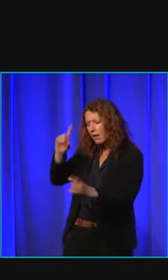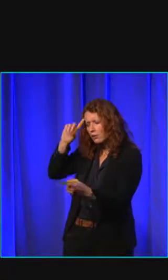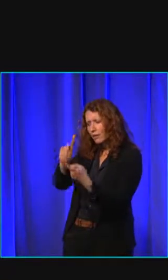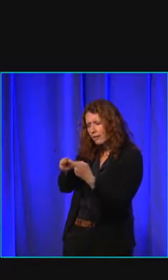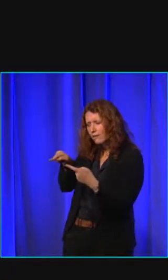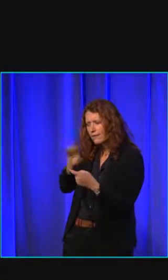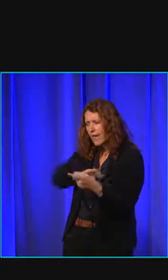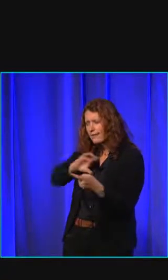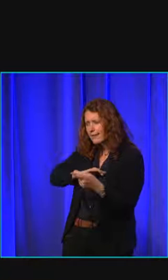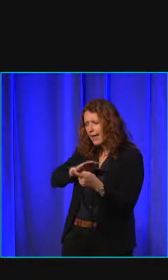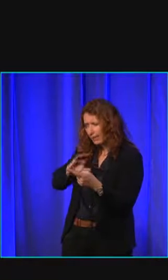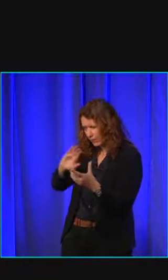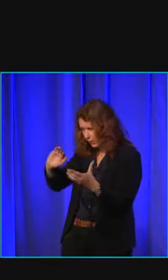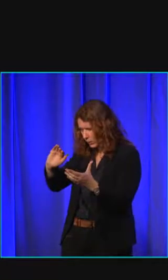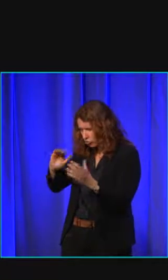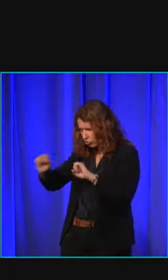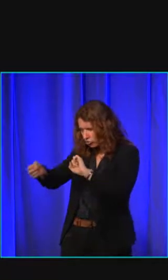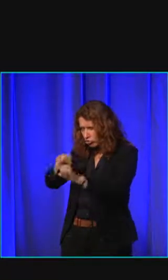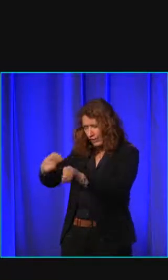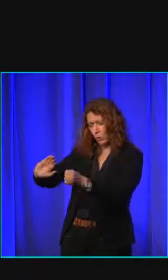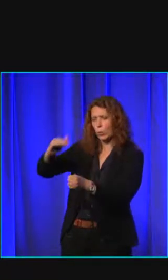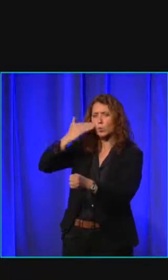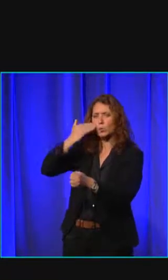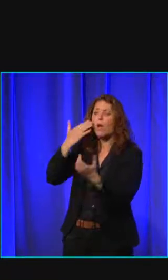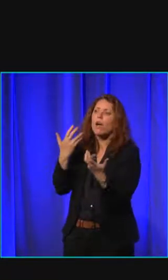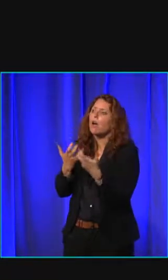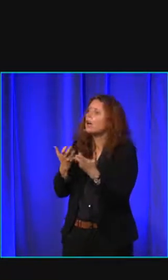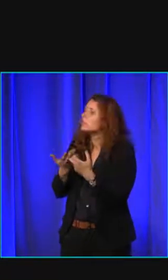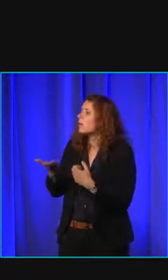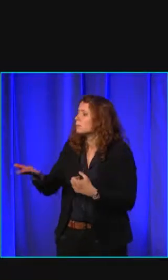de reconnaître le geste. Par exemple, en sport collectif, on va demander,